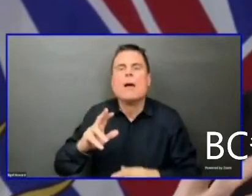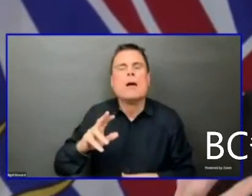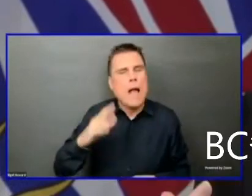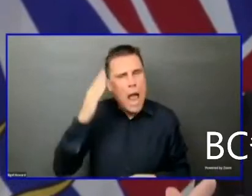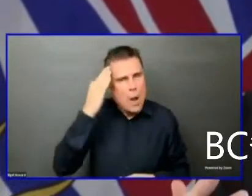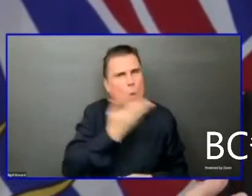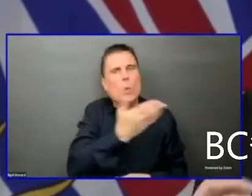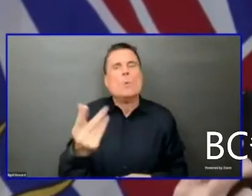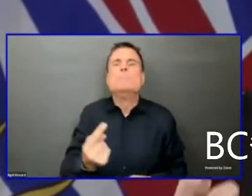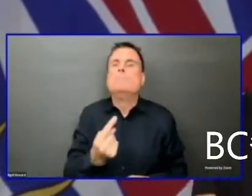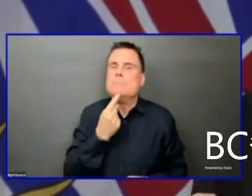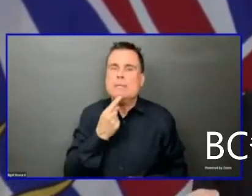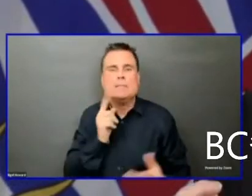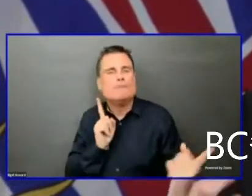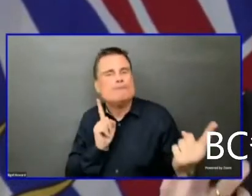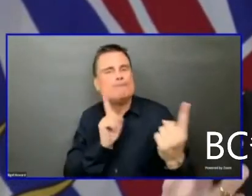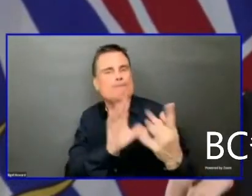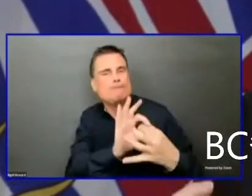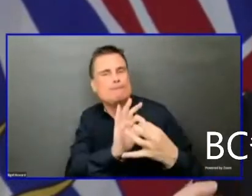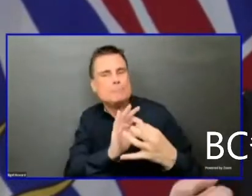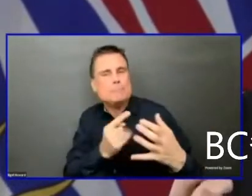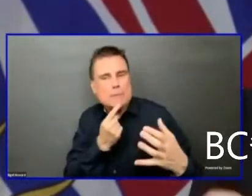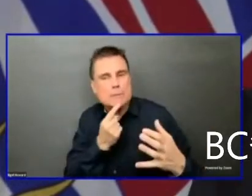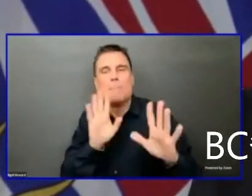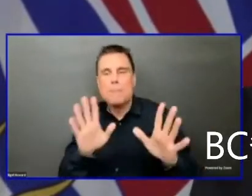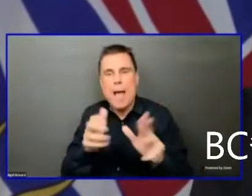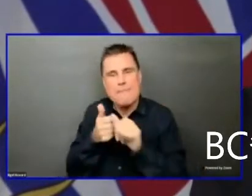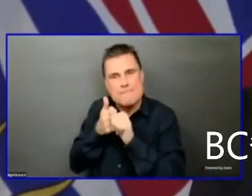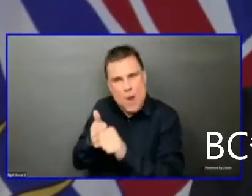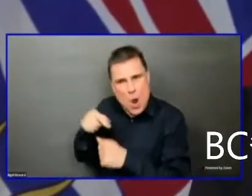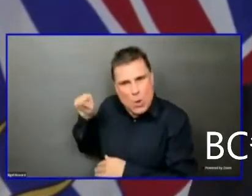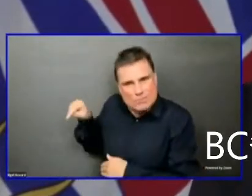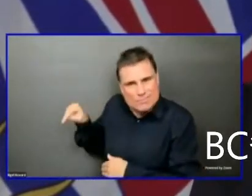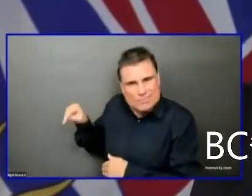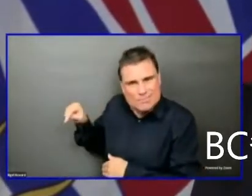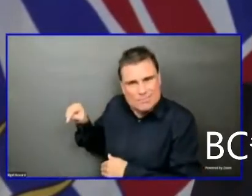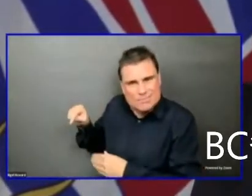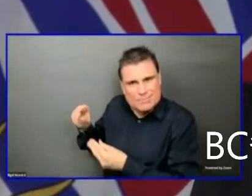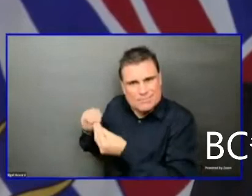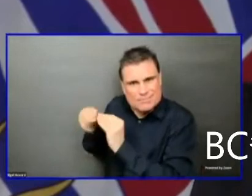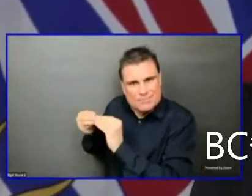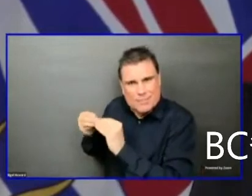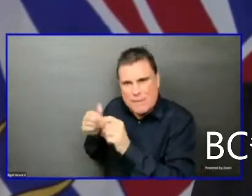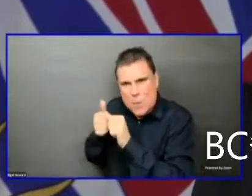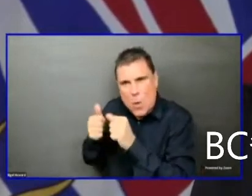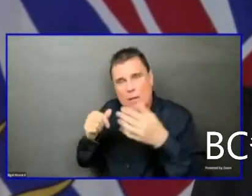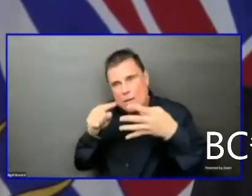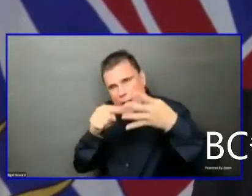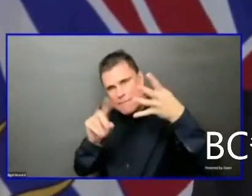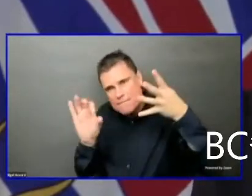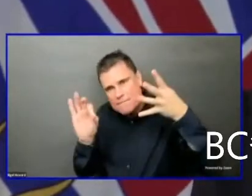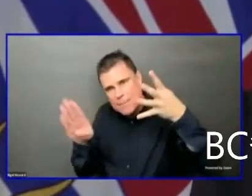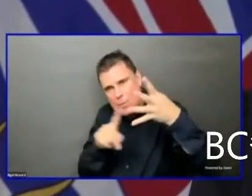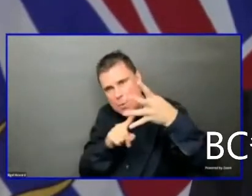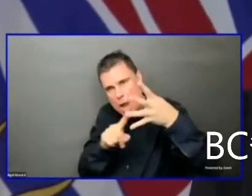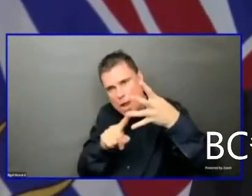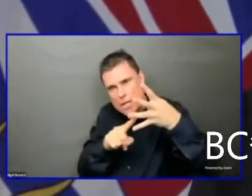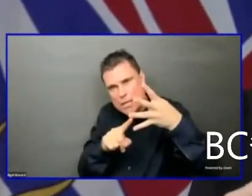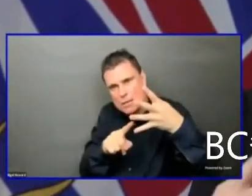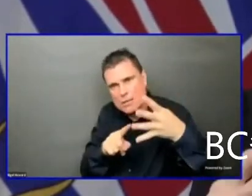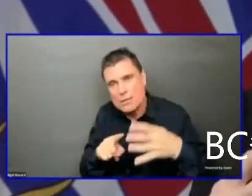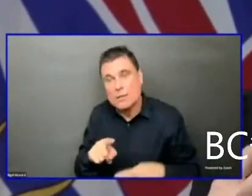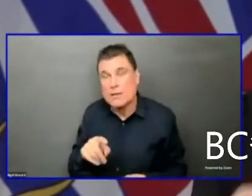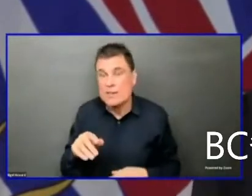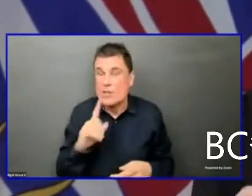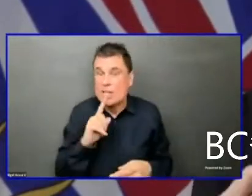look to having 那么 our safe six, our bubble 我们希 again. 望我 The 还说 same 一 group 遍， of 每一个 people, 人的 whether 社 that's 交 our 圈子少一 grandparents, 点 close